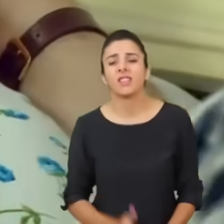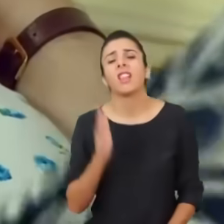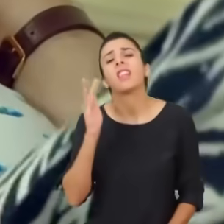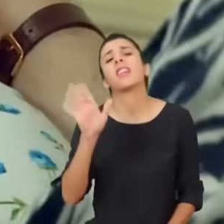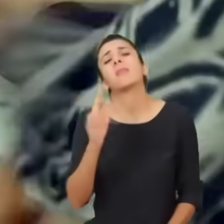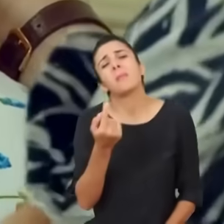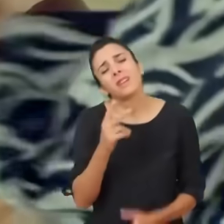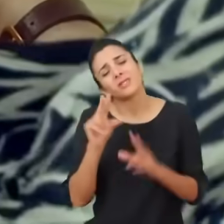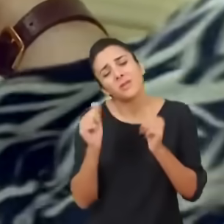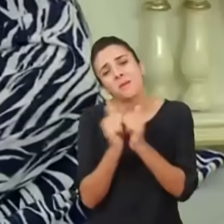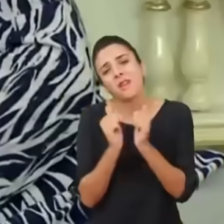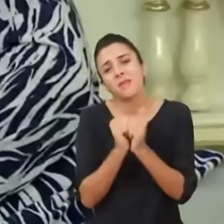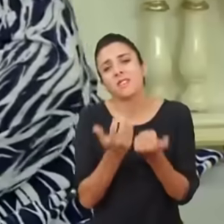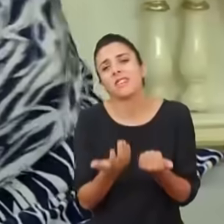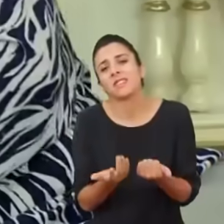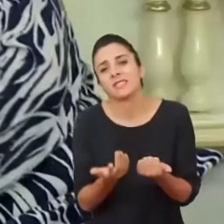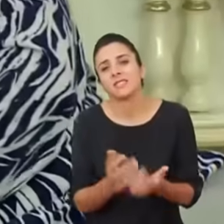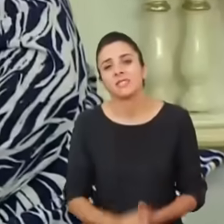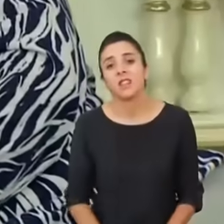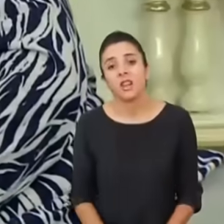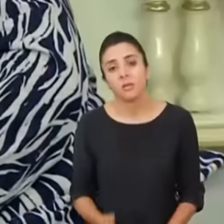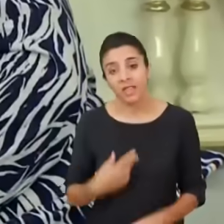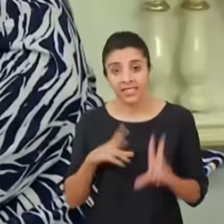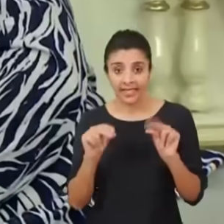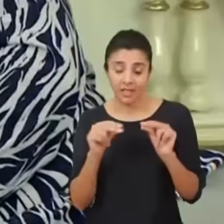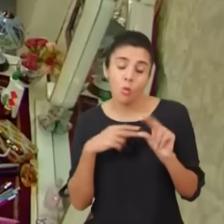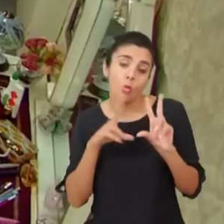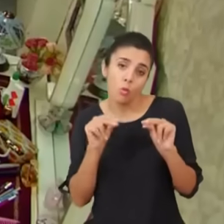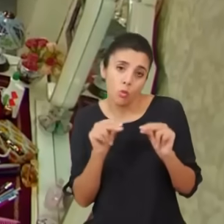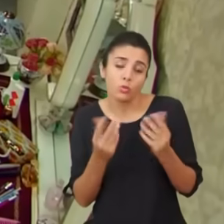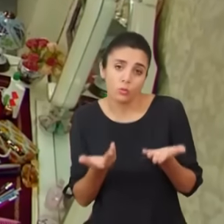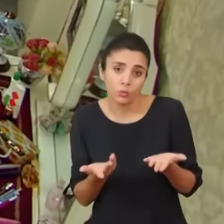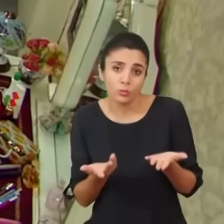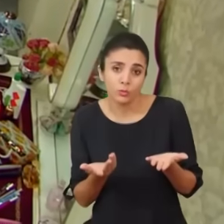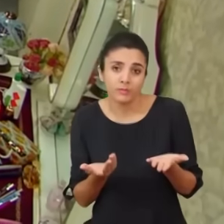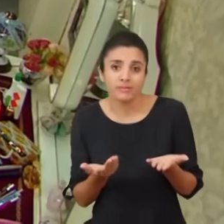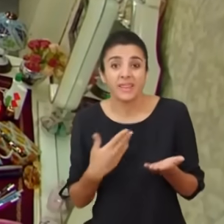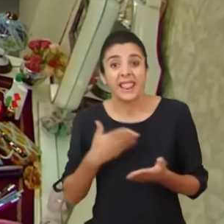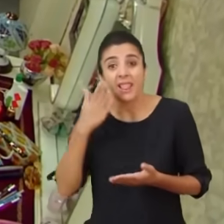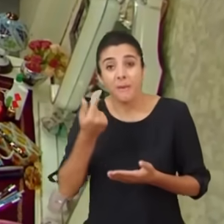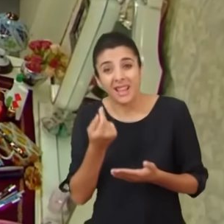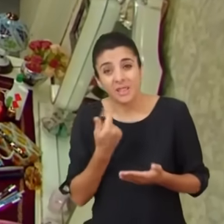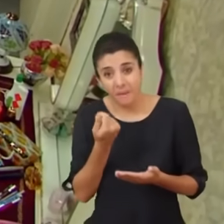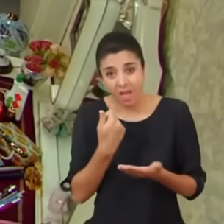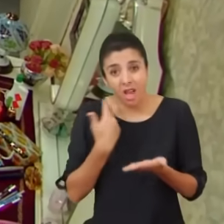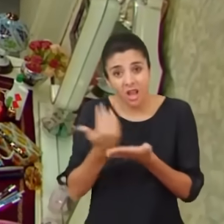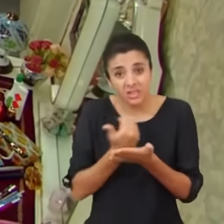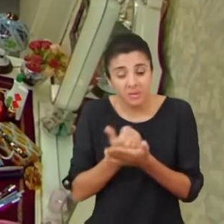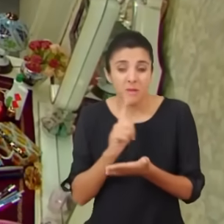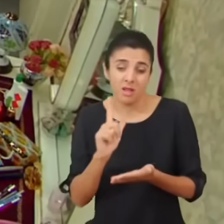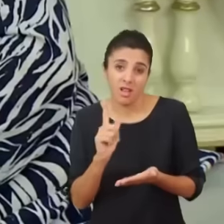Gitme, biraz daha uyu benimle. Yeterince uyuduk. Gidip biraz para kazanmam lazım değil mi?